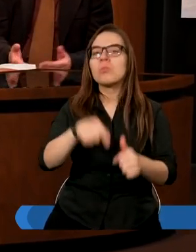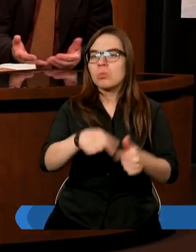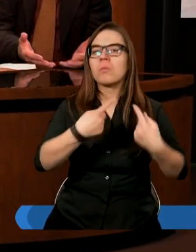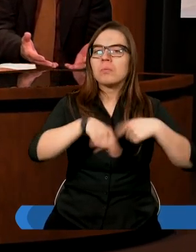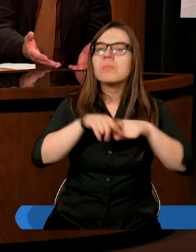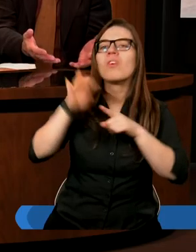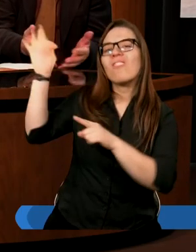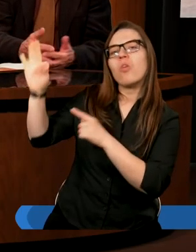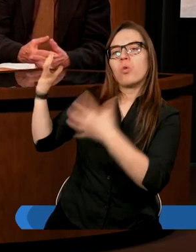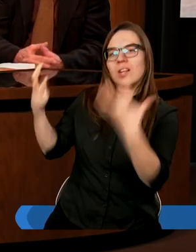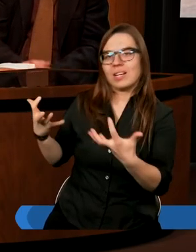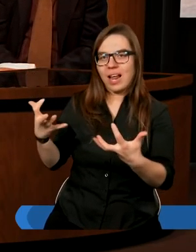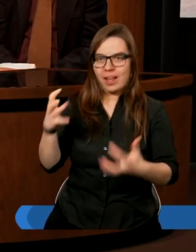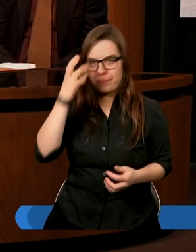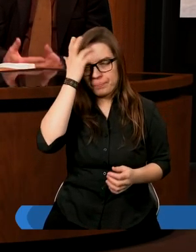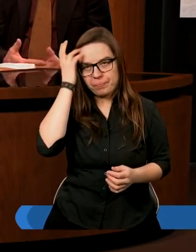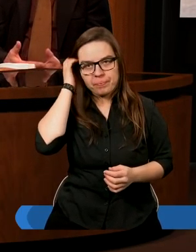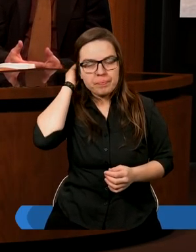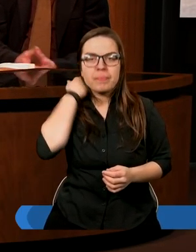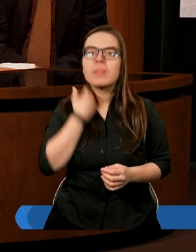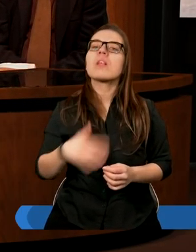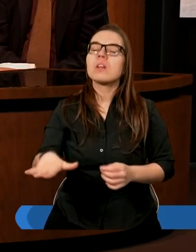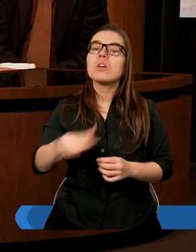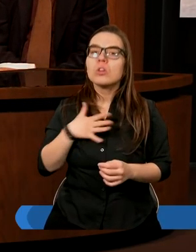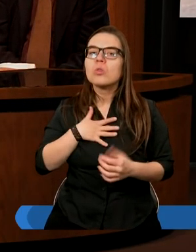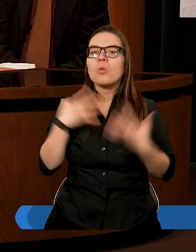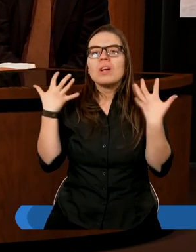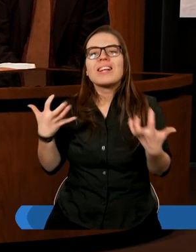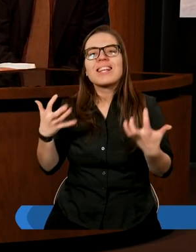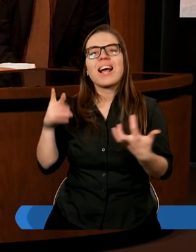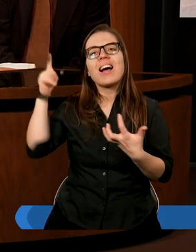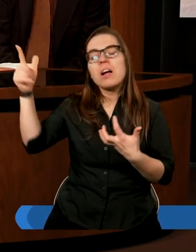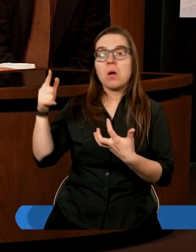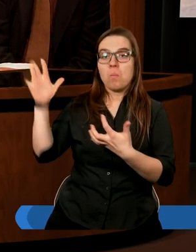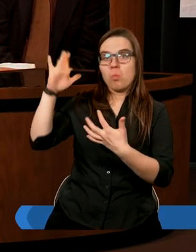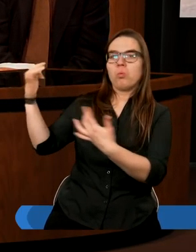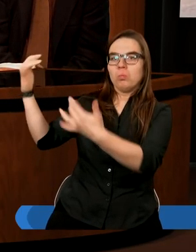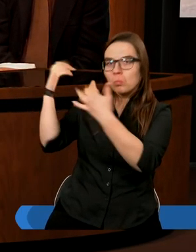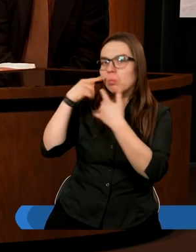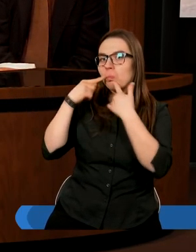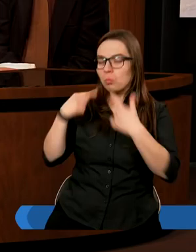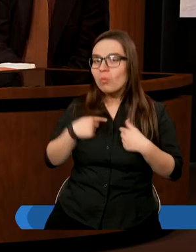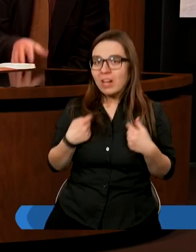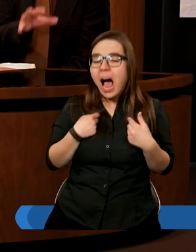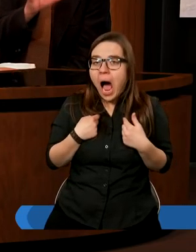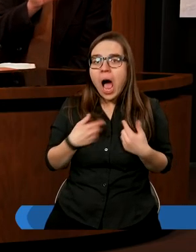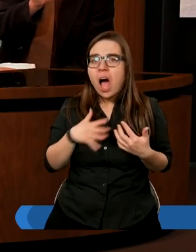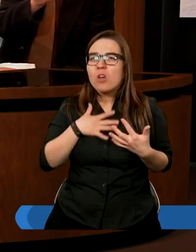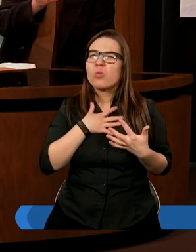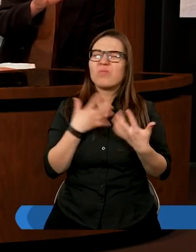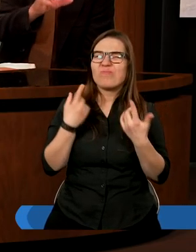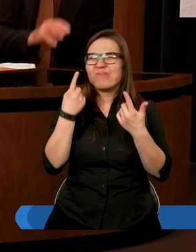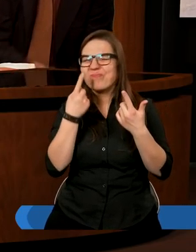Bóg widzę i czuję to, że Bóg chce, ażebym to robił, ale ja nie widzę tego